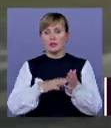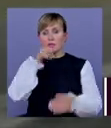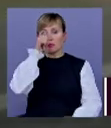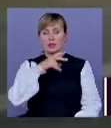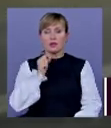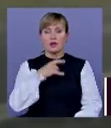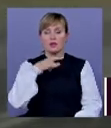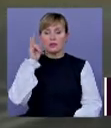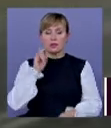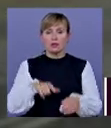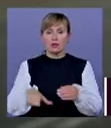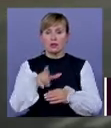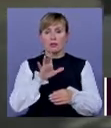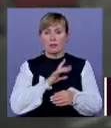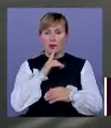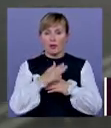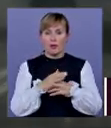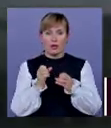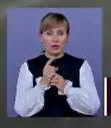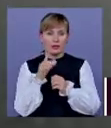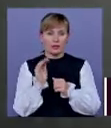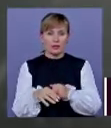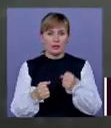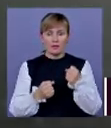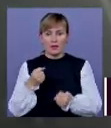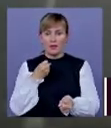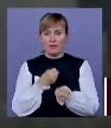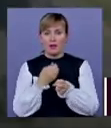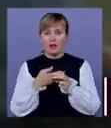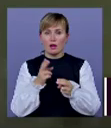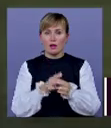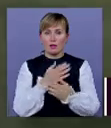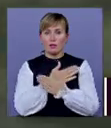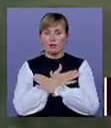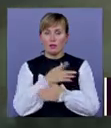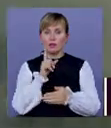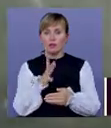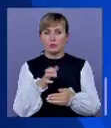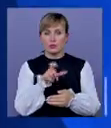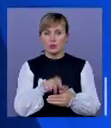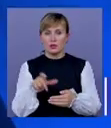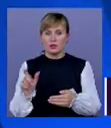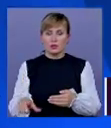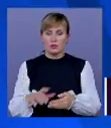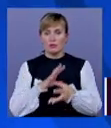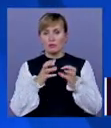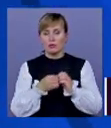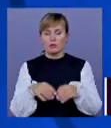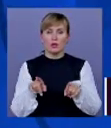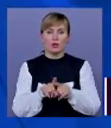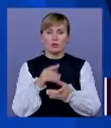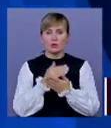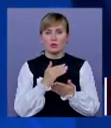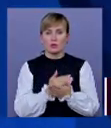на казахстанских дорогах произошло около 11 тысяч автомобильных аварий, которые унесли жизни 1500 человек. Впрочем, печальную